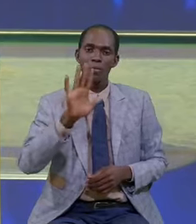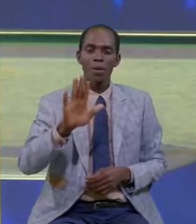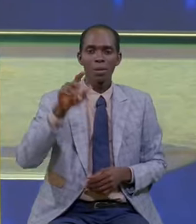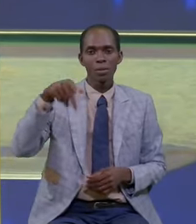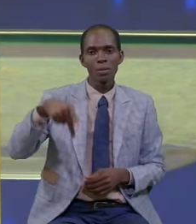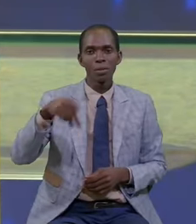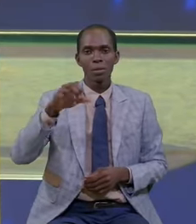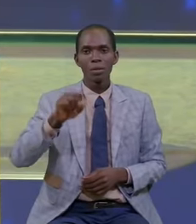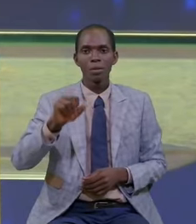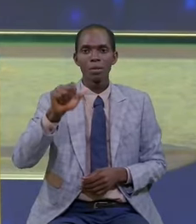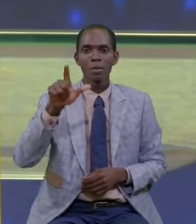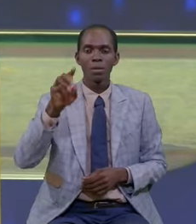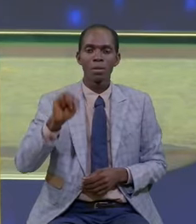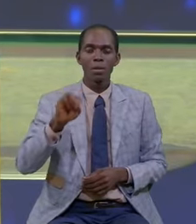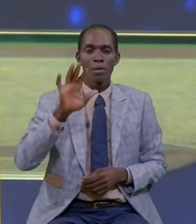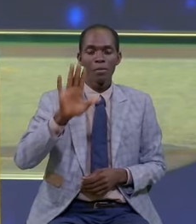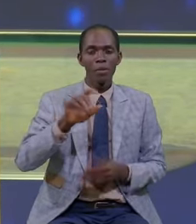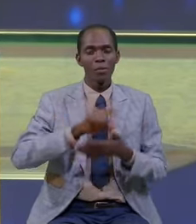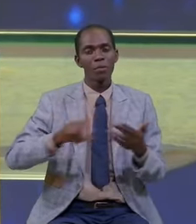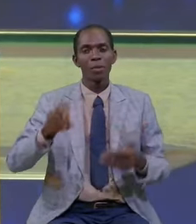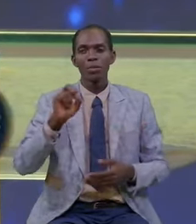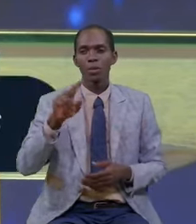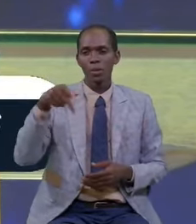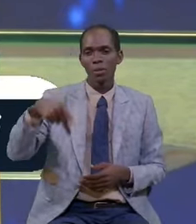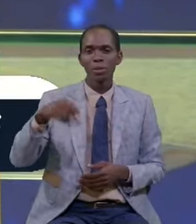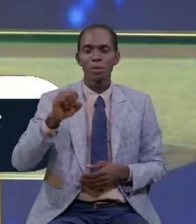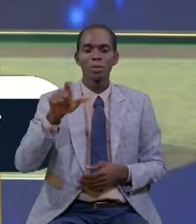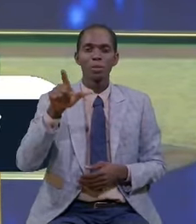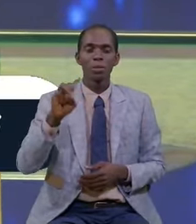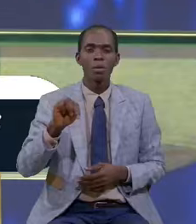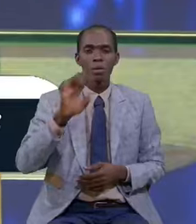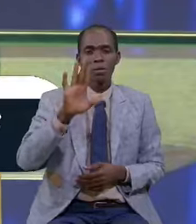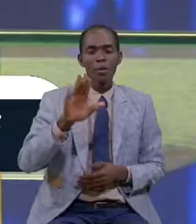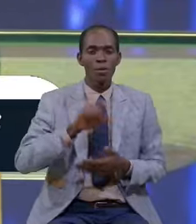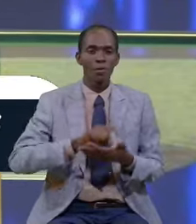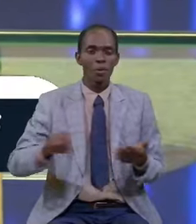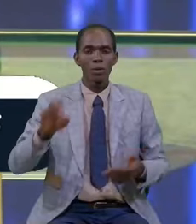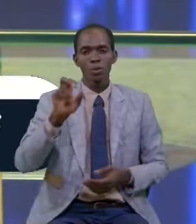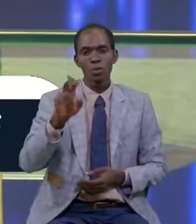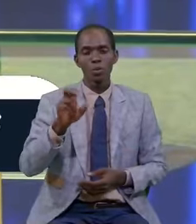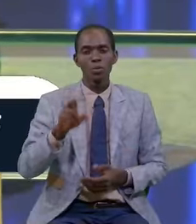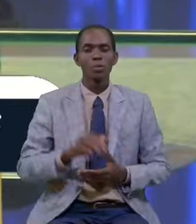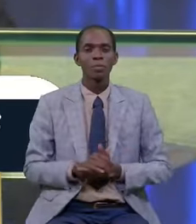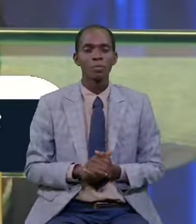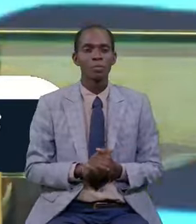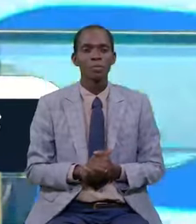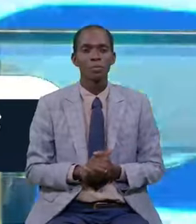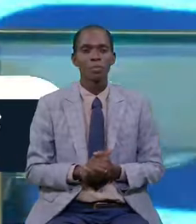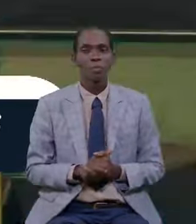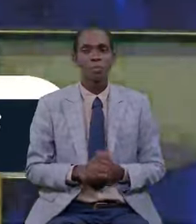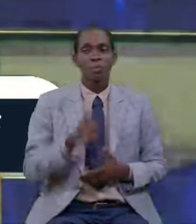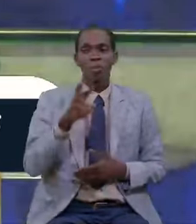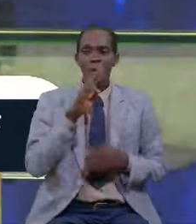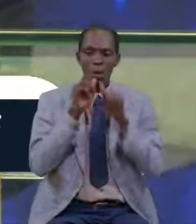Psaume 5, psaume chapitre 5, voir le verset 12. Vous êtes bénis